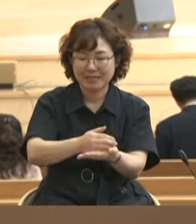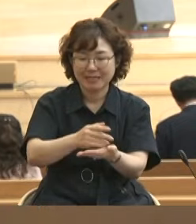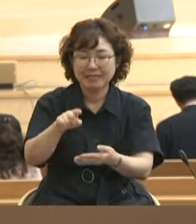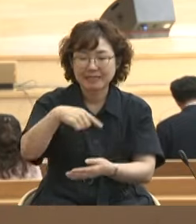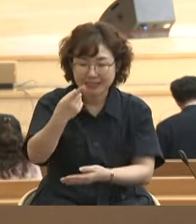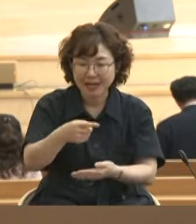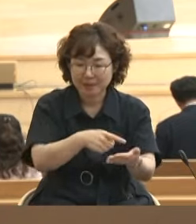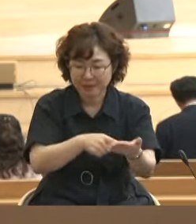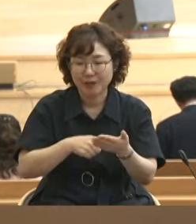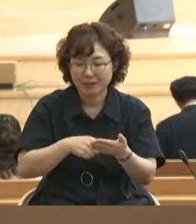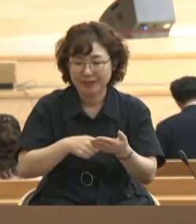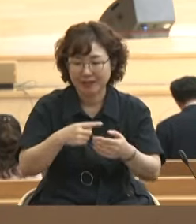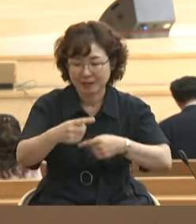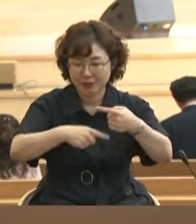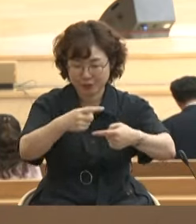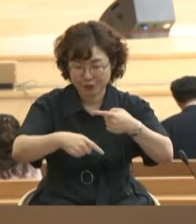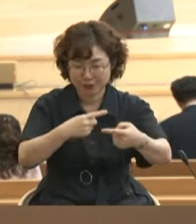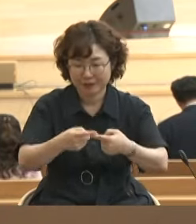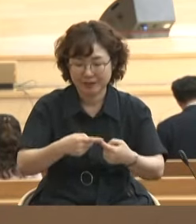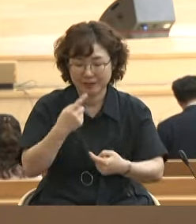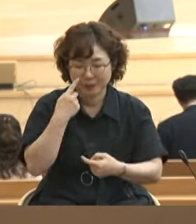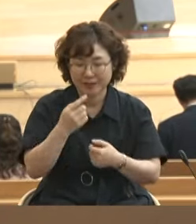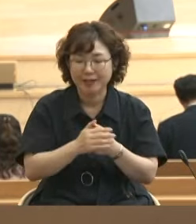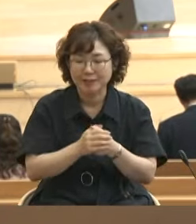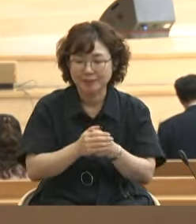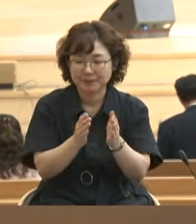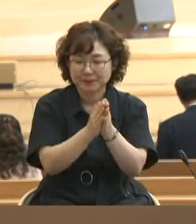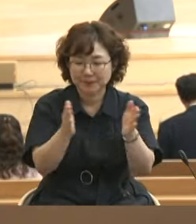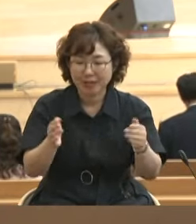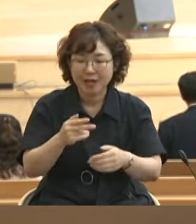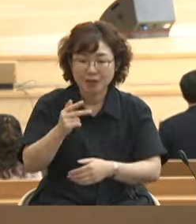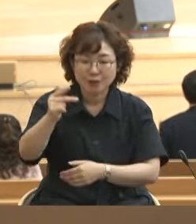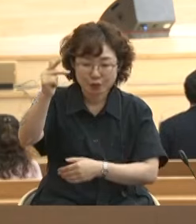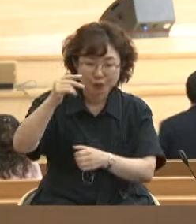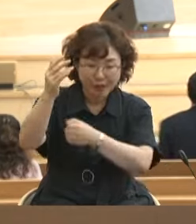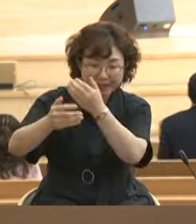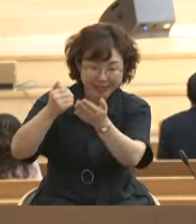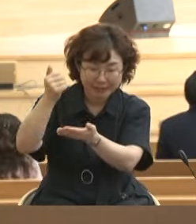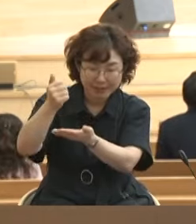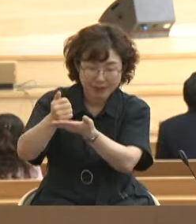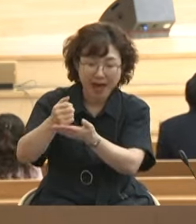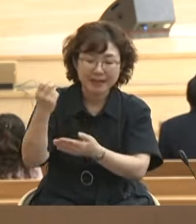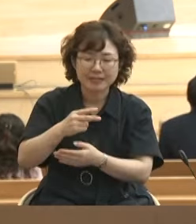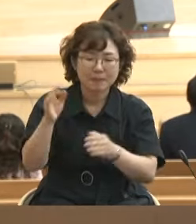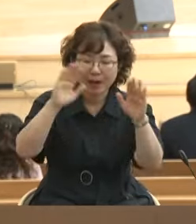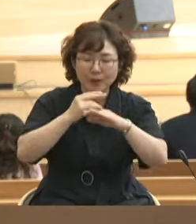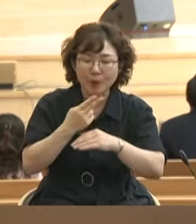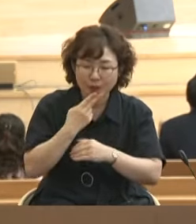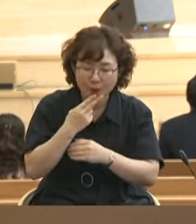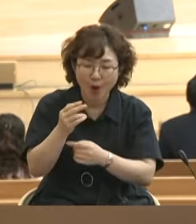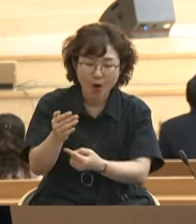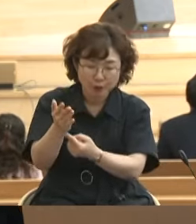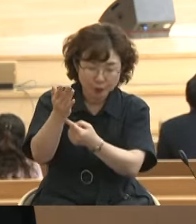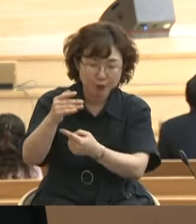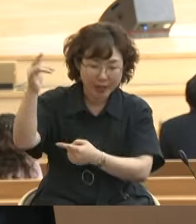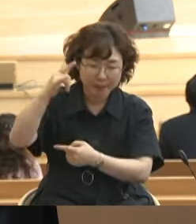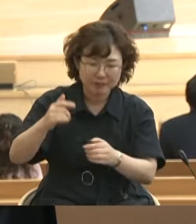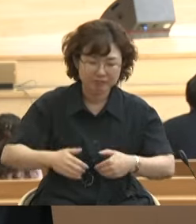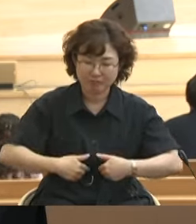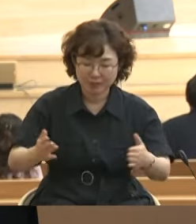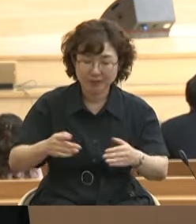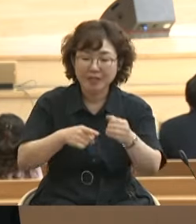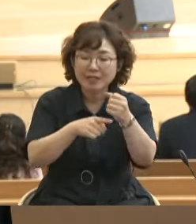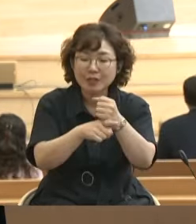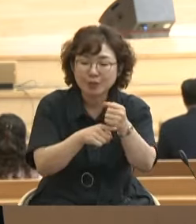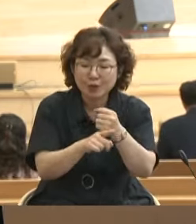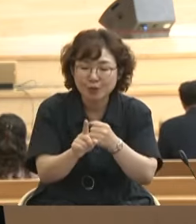나오죠. 마저 읽도록 하십시다. 다시부터 다시. 자, 시작. 다시 밤이 없겠고 등불과 햇빛이